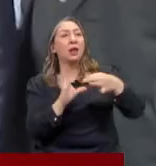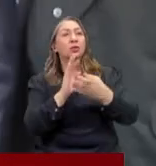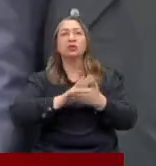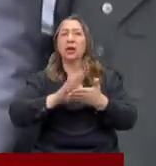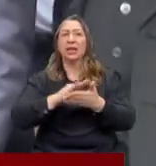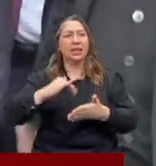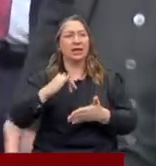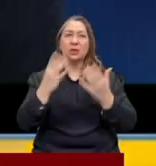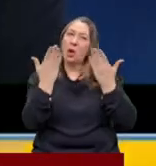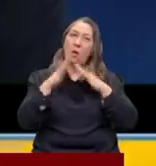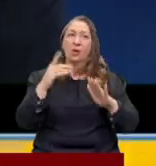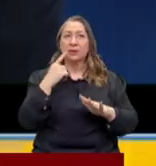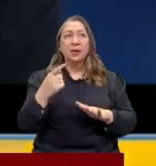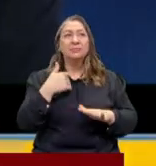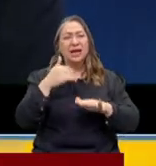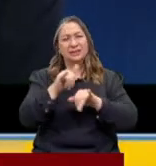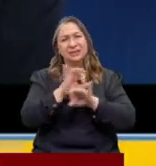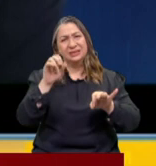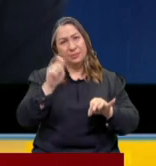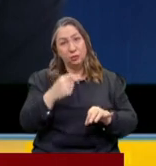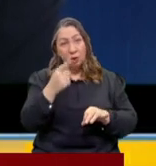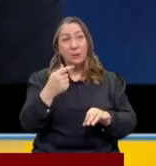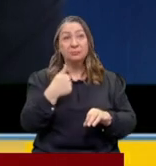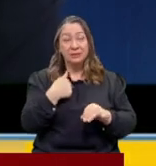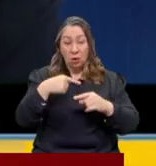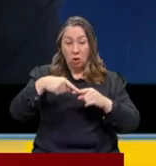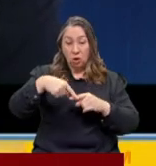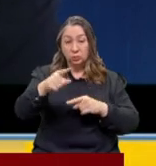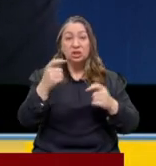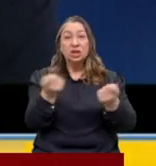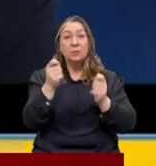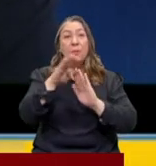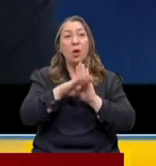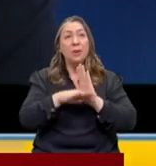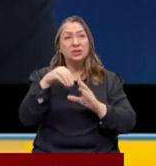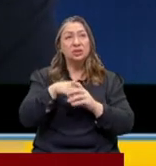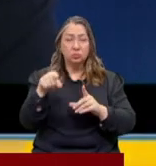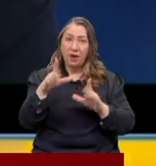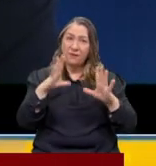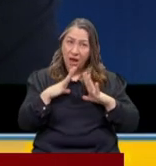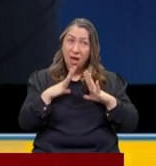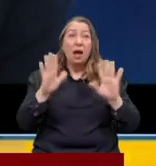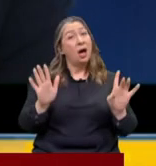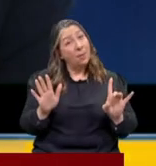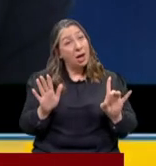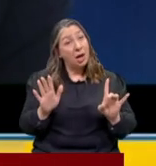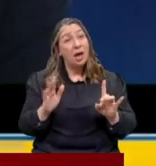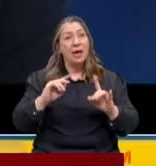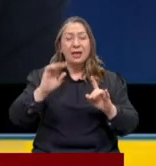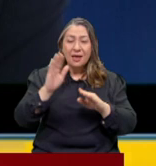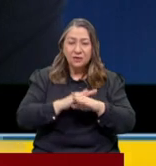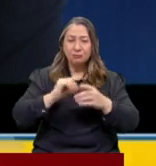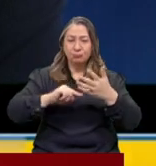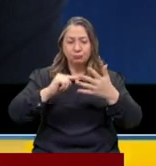zamanda olmayacağını söyledi. Bize haksızlık yapıldı diyorlar. Bizim önümüzdeki çalışma programı içerisinde bunlar var. Ama aşama